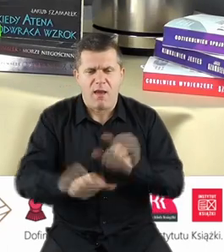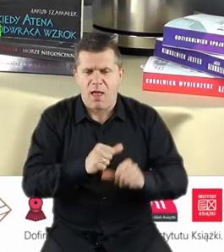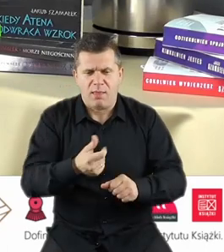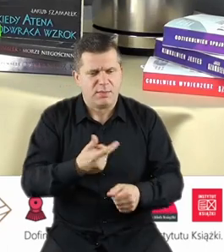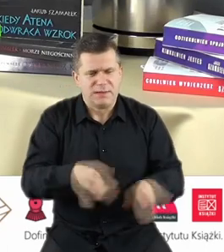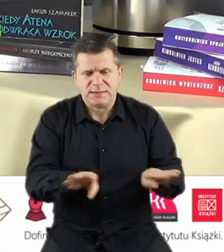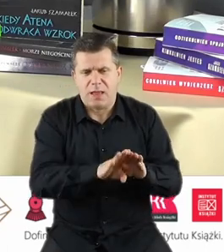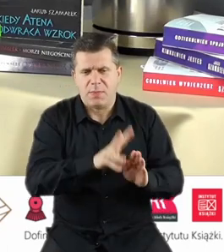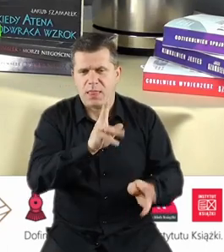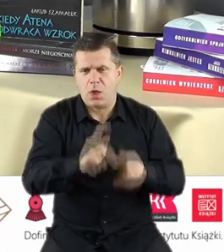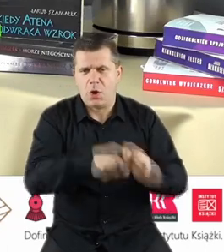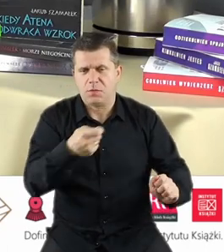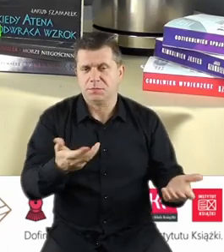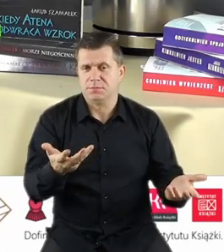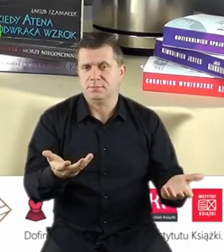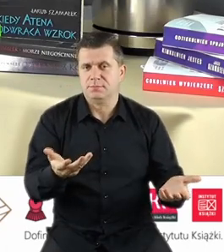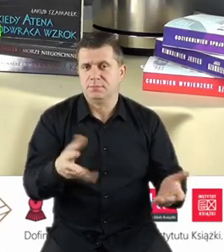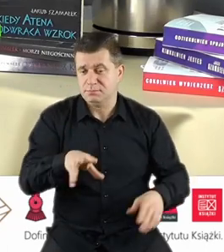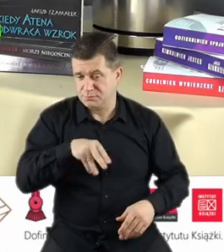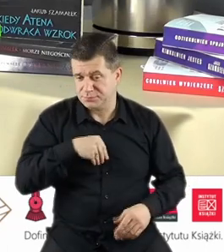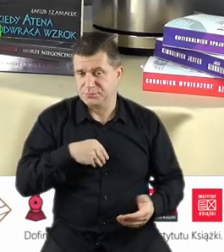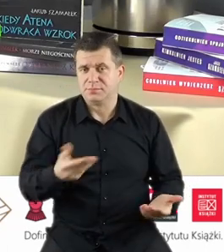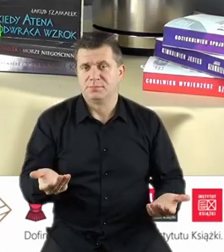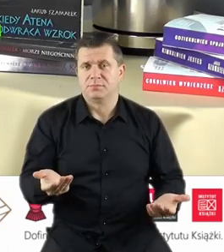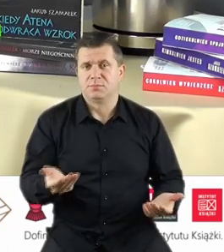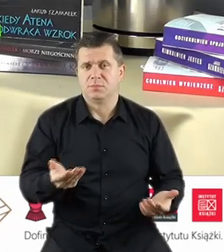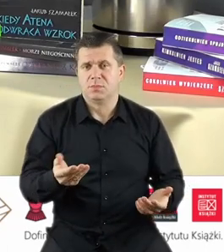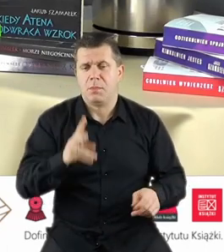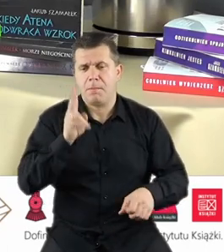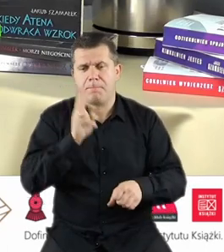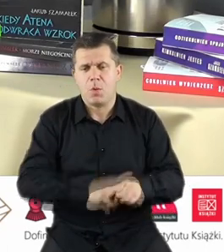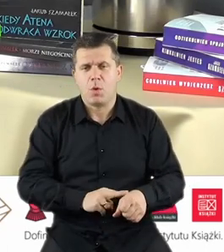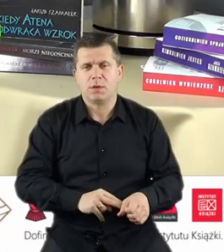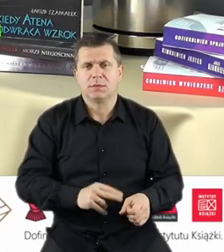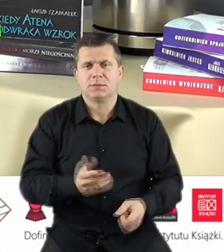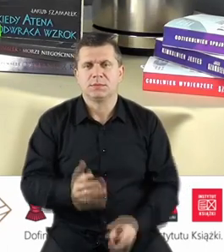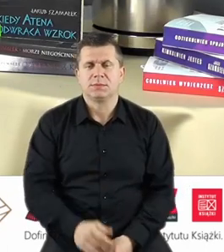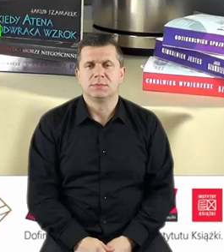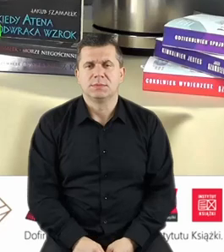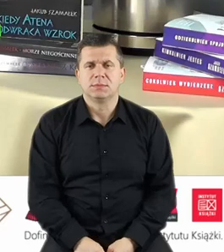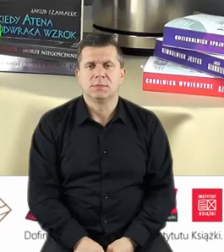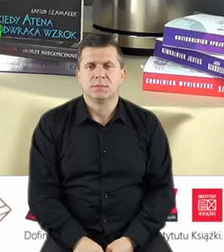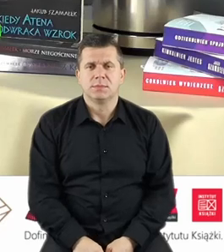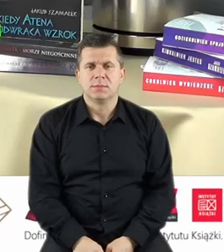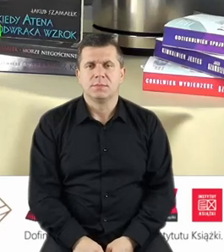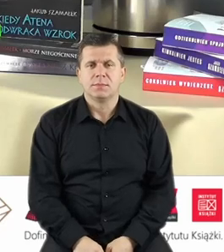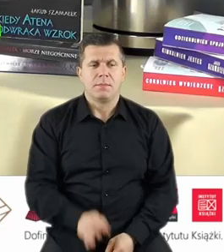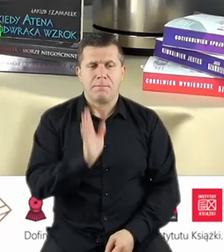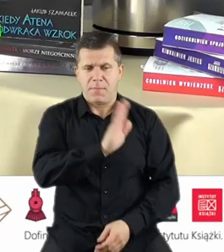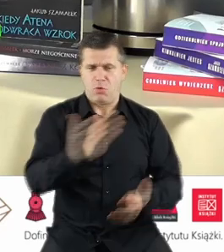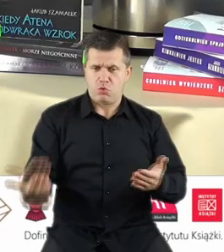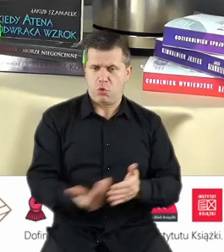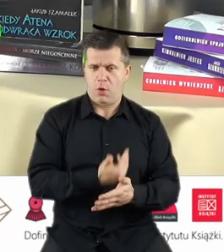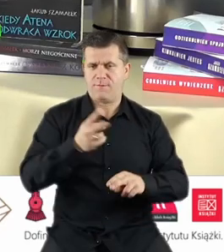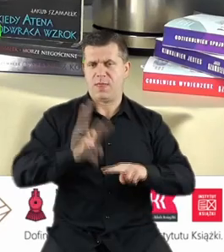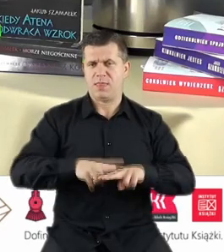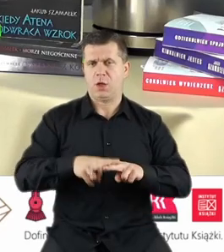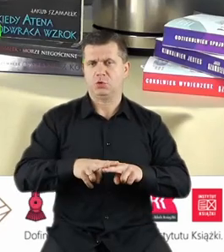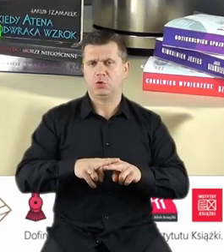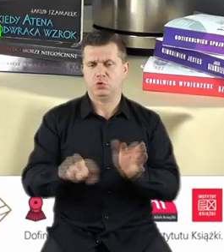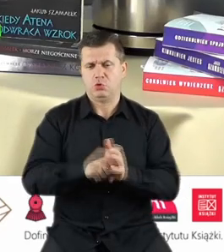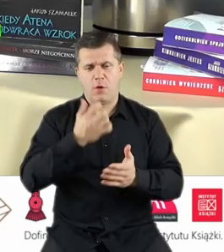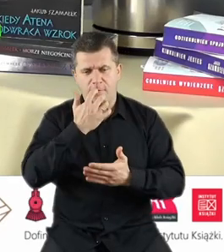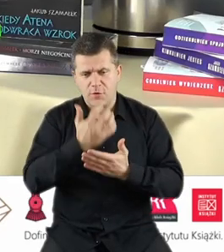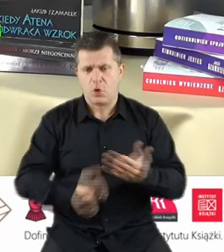za nierozwiązywalne. Czyli się okazuje, że policja no, też ma po prostu nowe narzędzia do